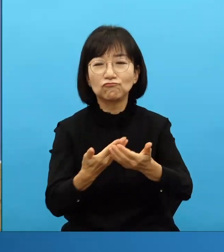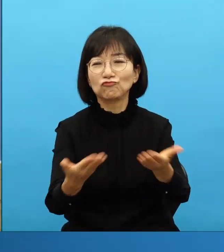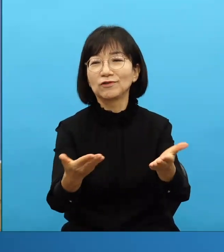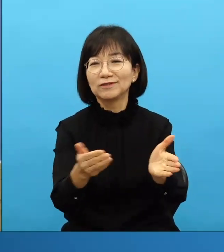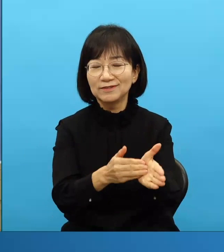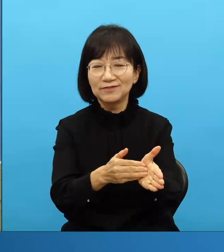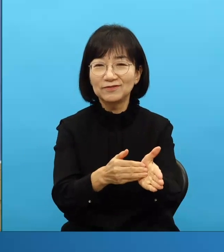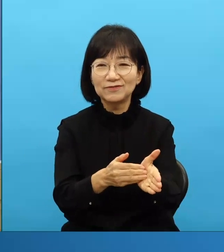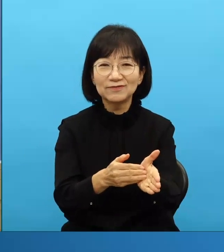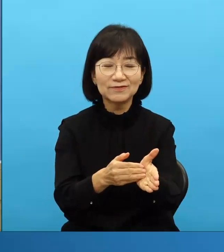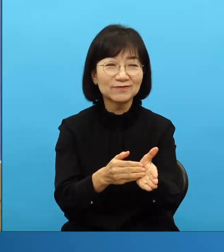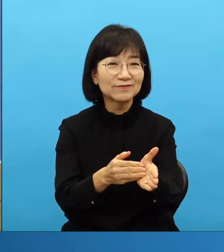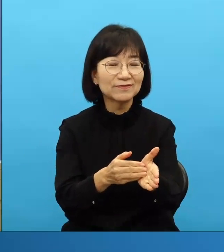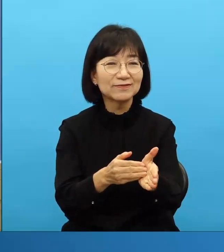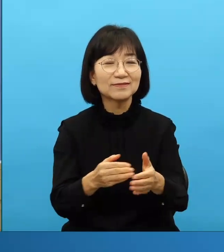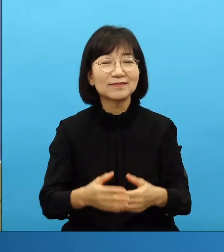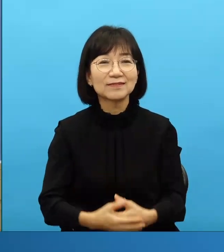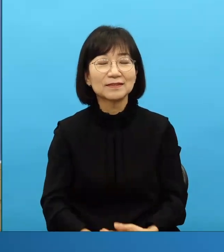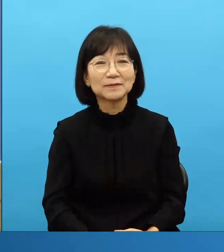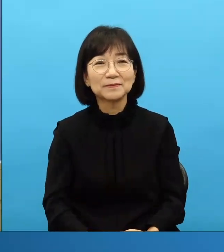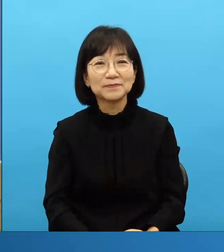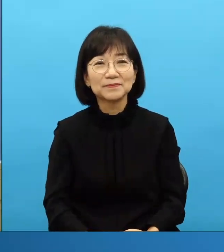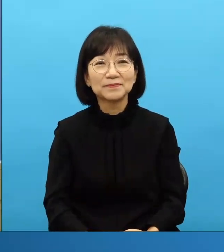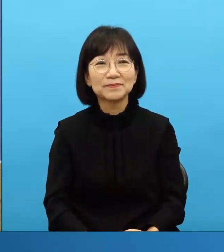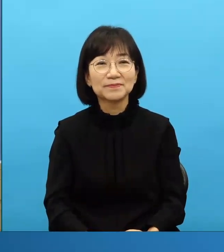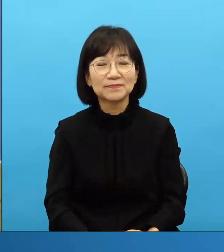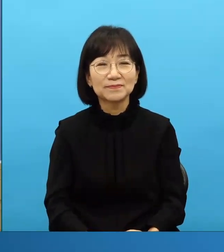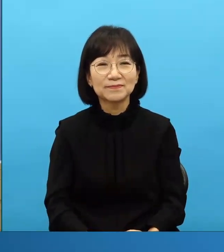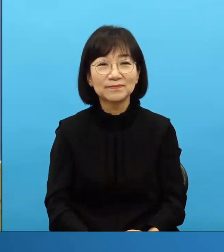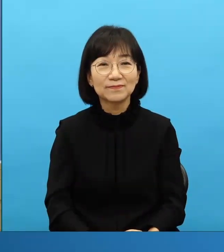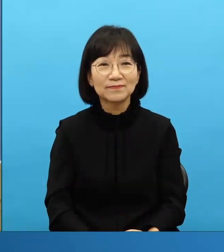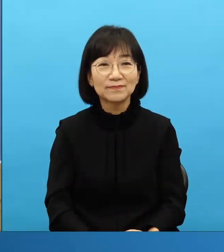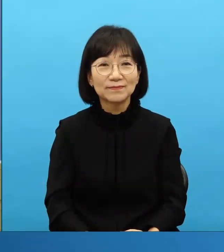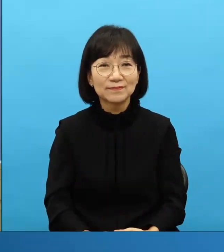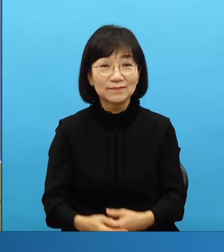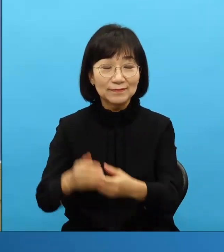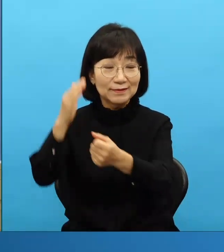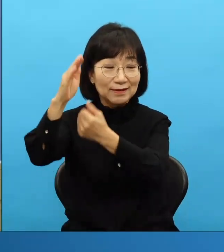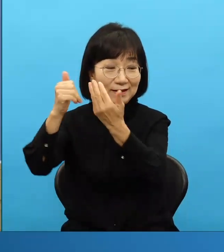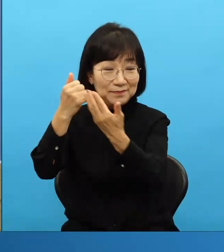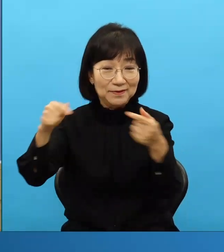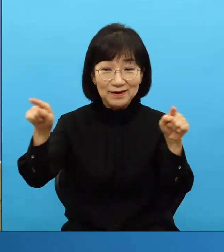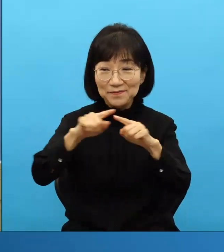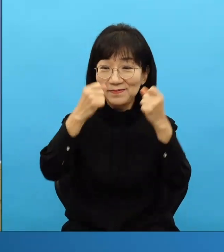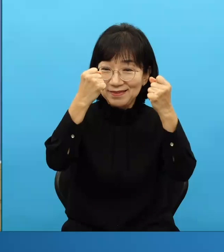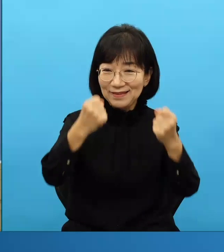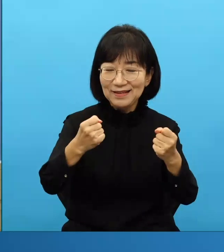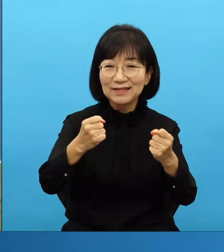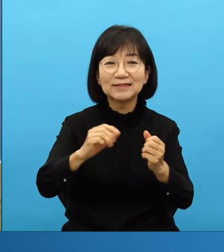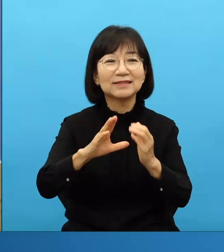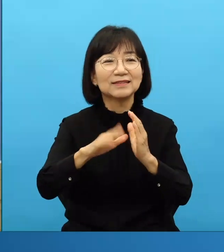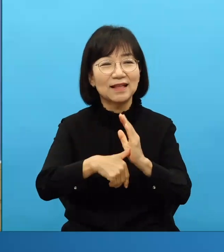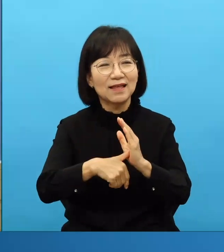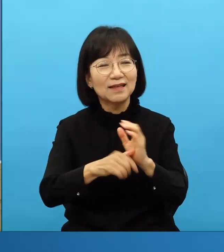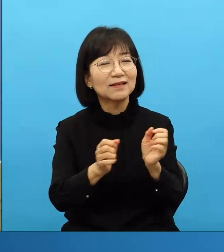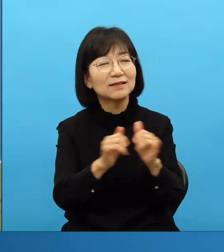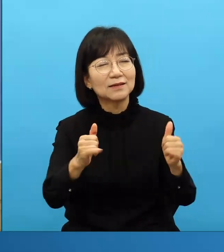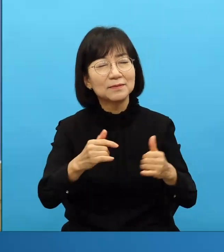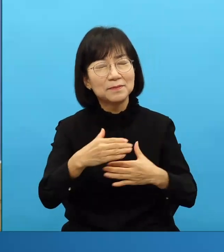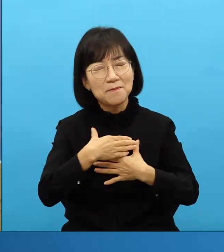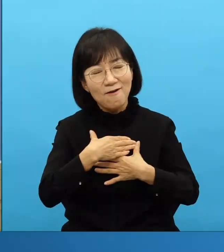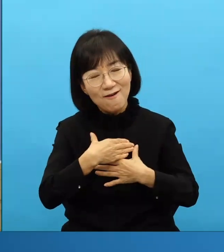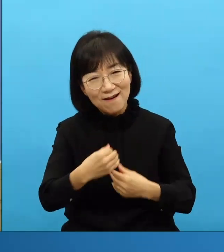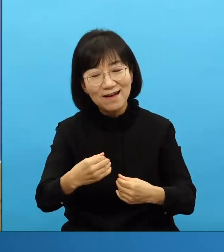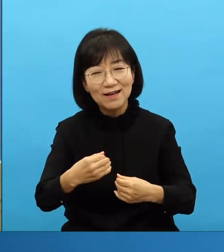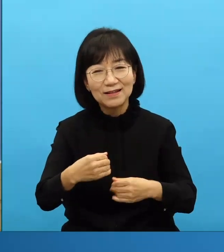be with God, he has given them authority to rule the world. 이 안에 있을 때 인간은 참 안식이 있는 거예요. And when you're